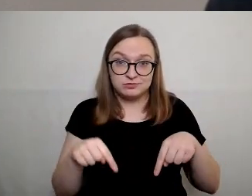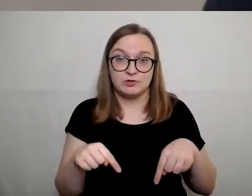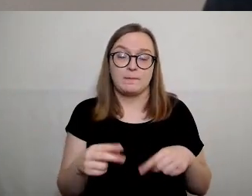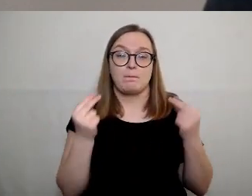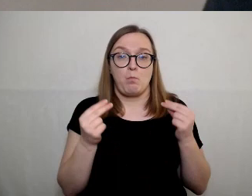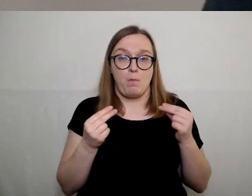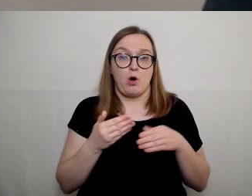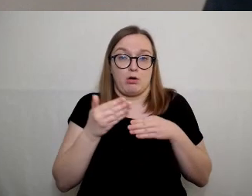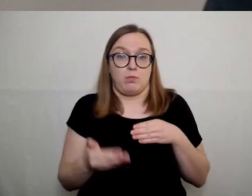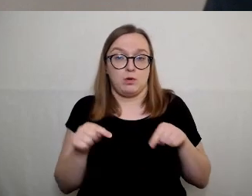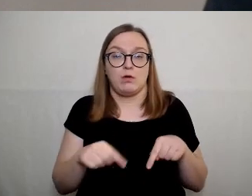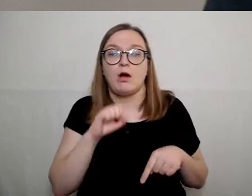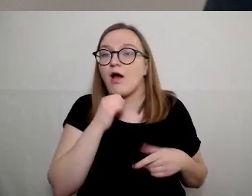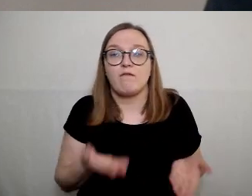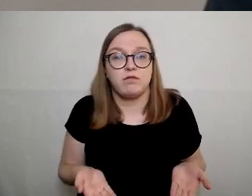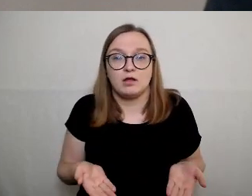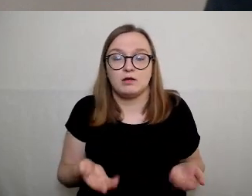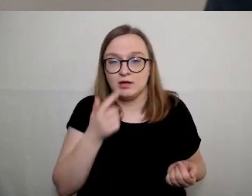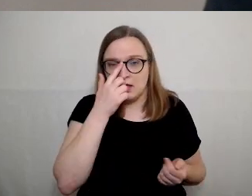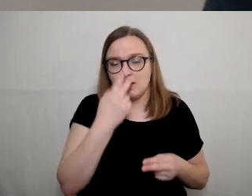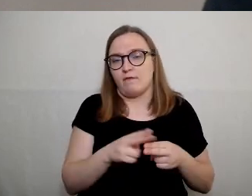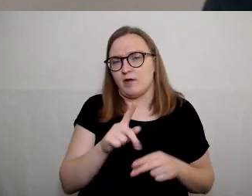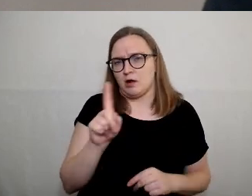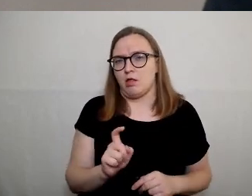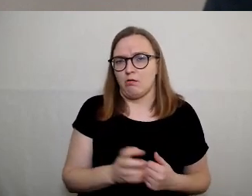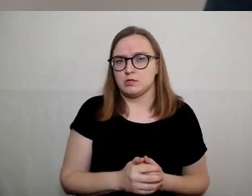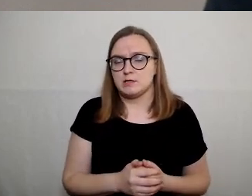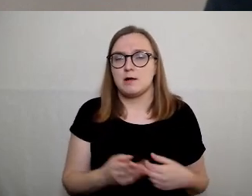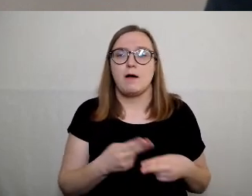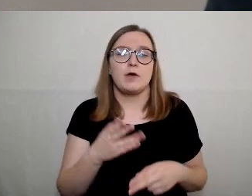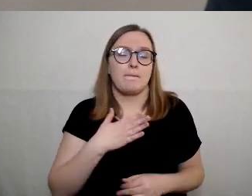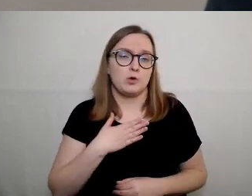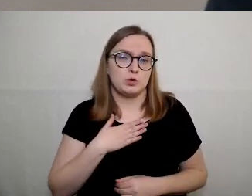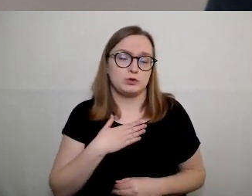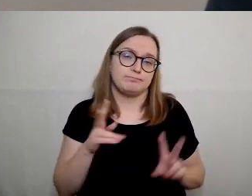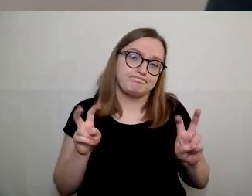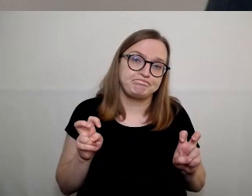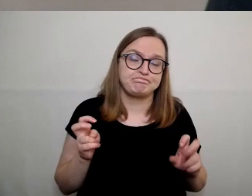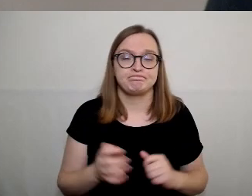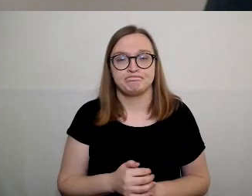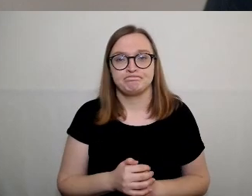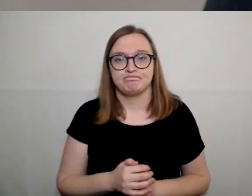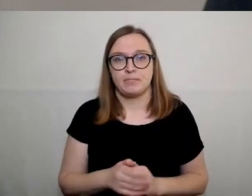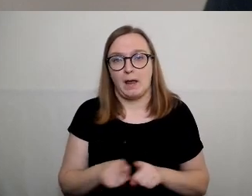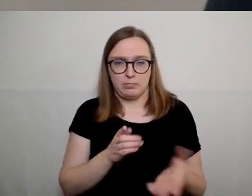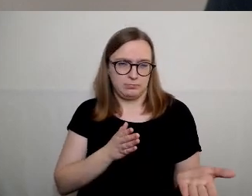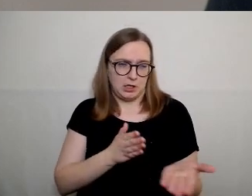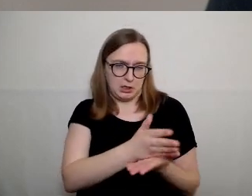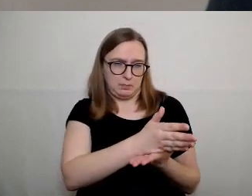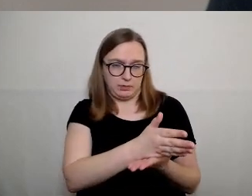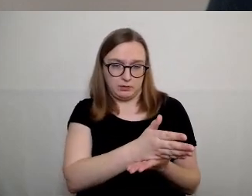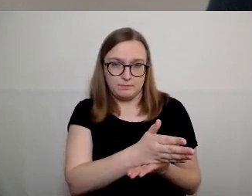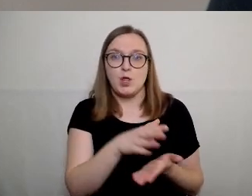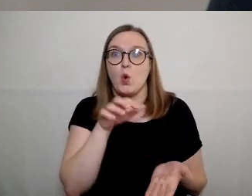yra klausimas, ką jiem veikti, tai mūsų, sakykim, tokia kryptis yra, kad yra užimtumas ir